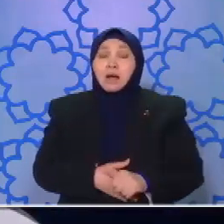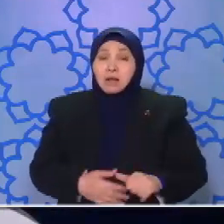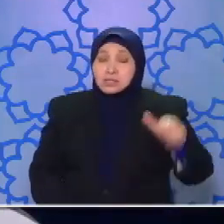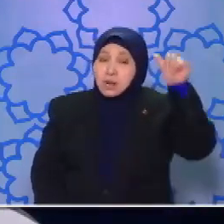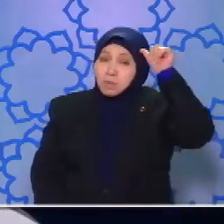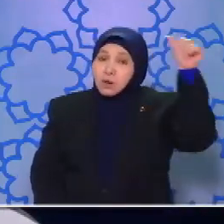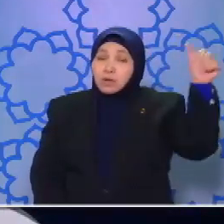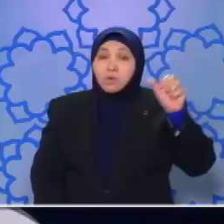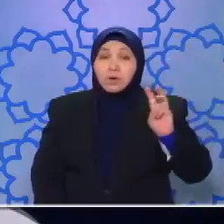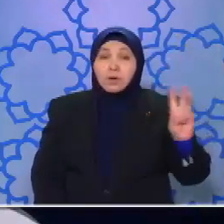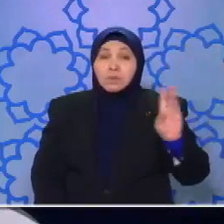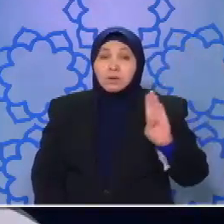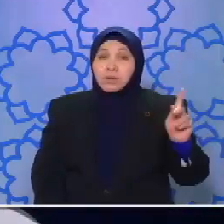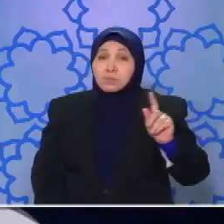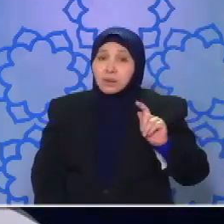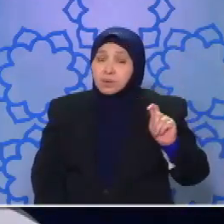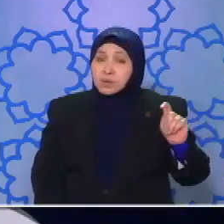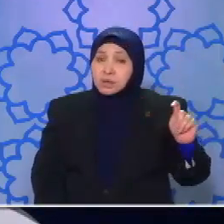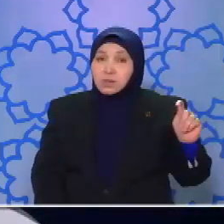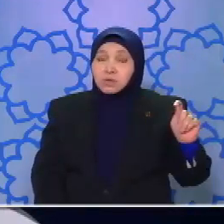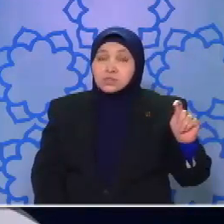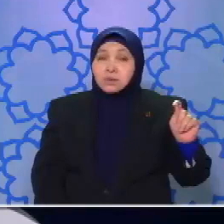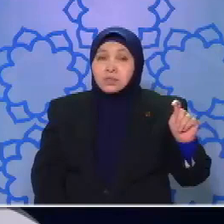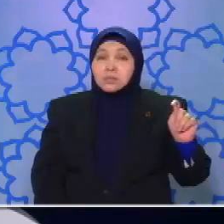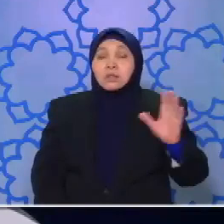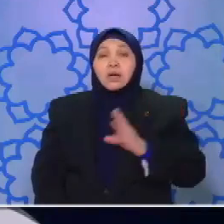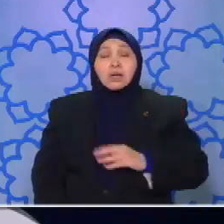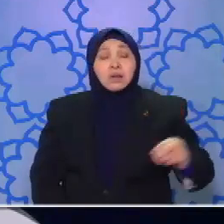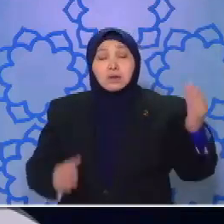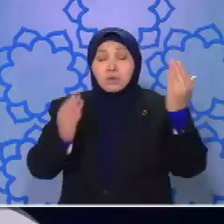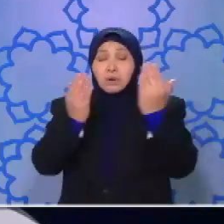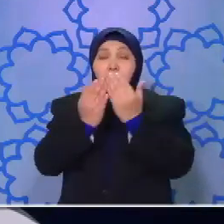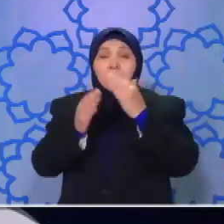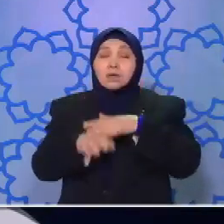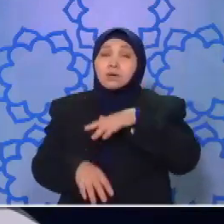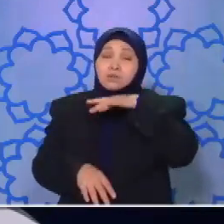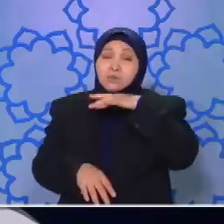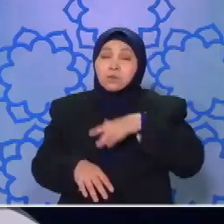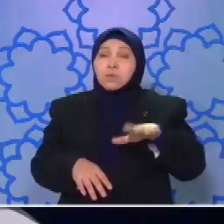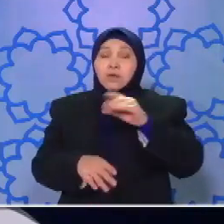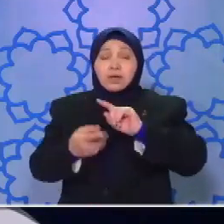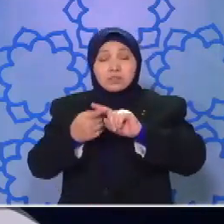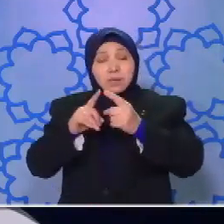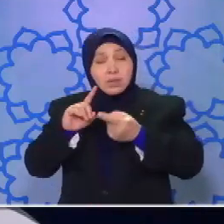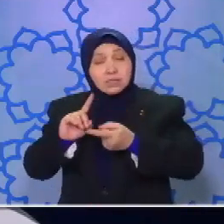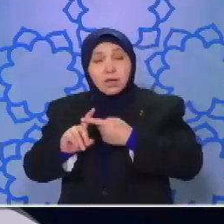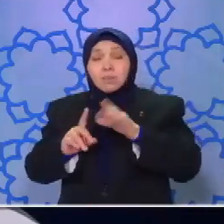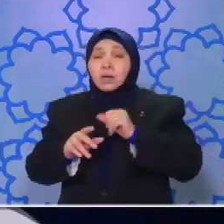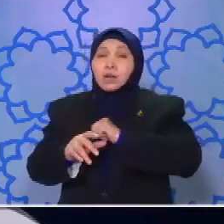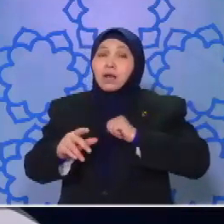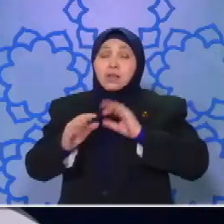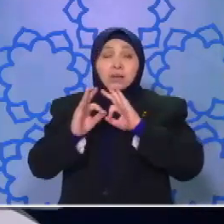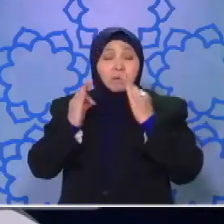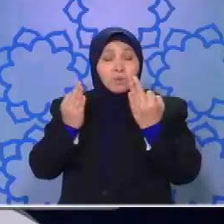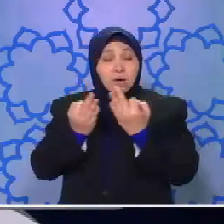Assalamualaikum warahmatullahi wabarakatuh. Alhamdulillah wassalatu wassalamu ala Rasulillah wa ala alihi wa man walah. Syahada la ilaha illallah, syahada Muhammadan abduhu wa rasuluhu. Allahumma salli ala sayidina Muhammad